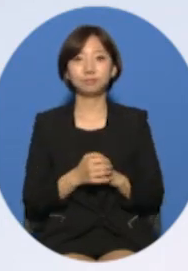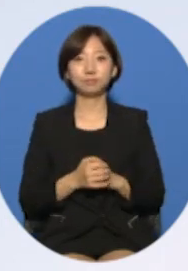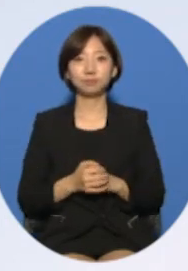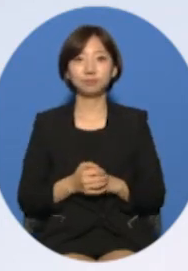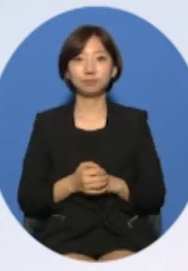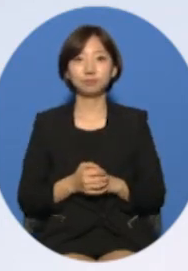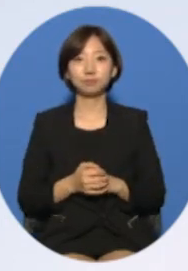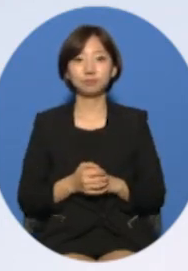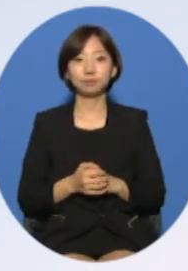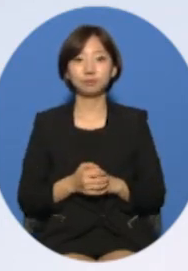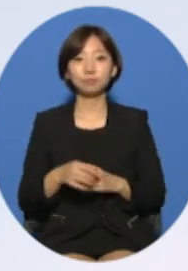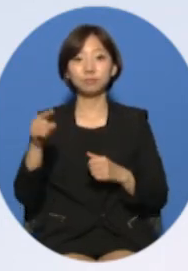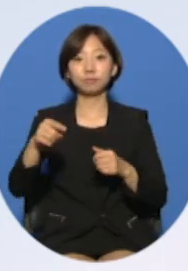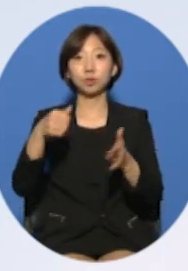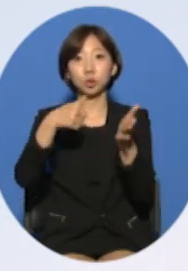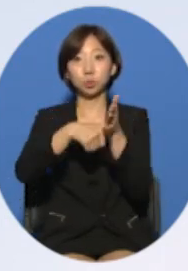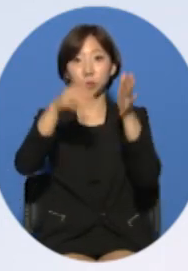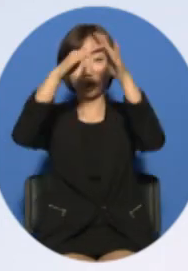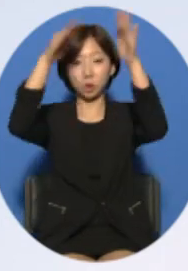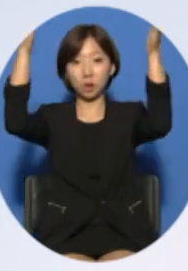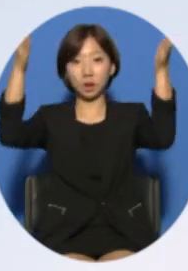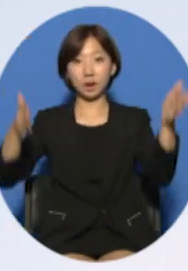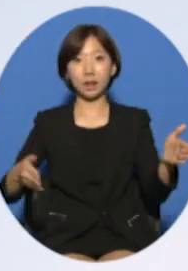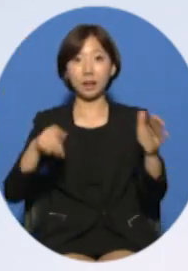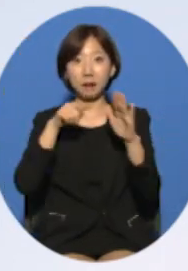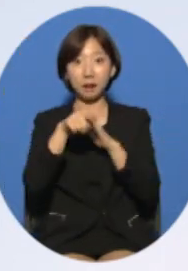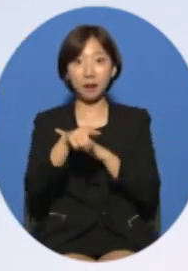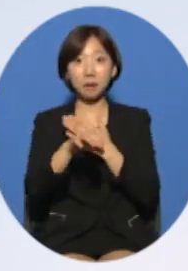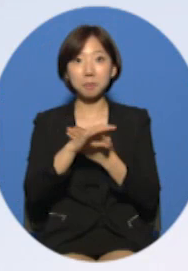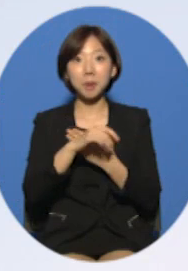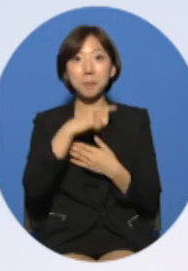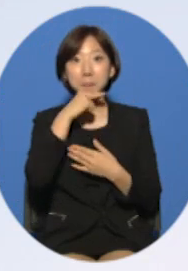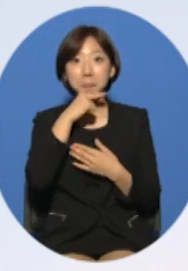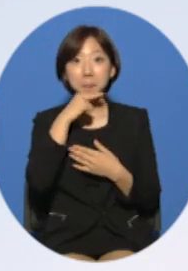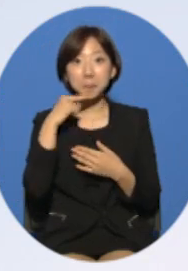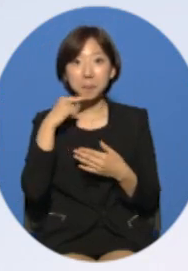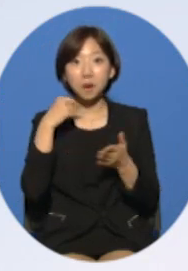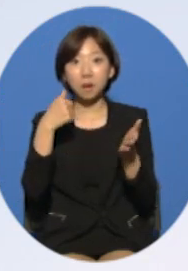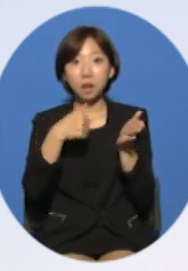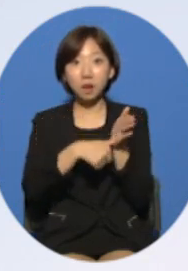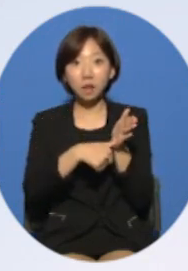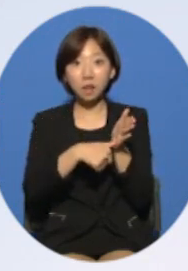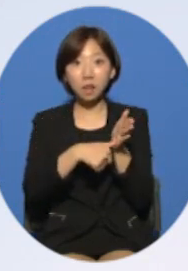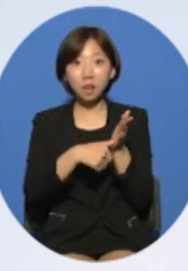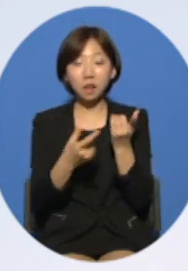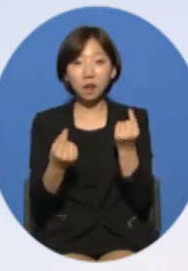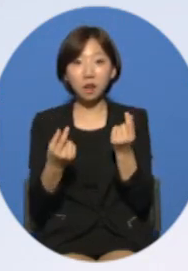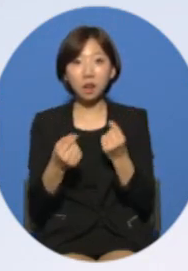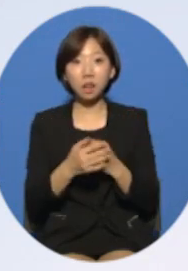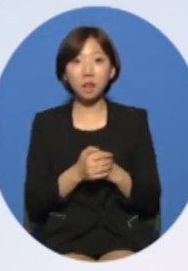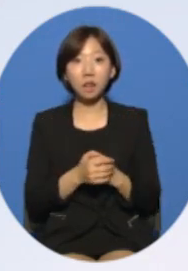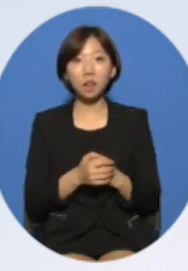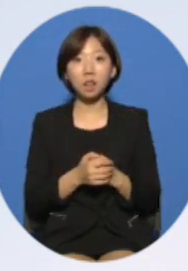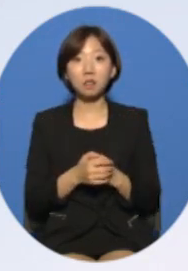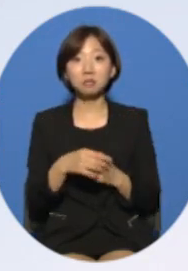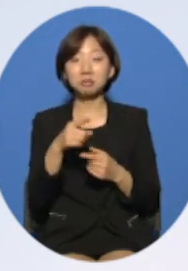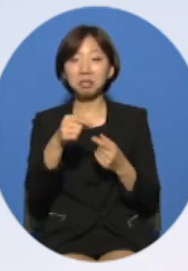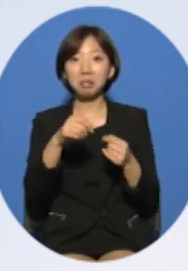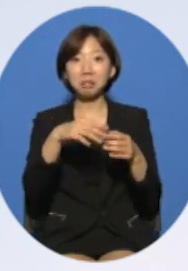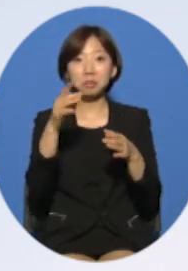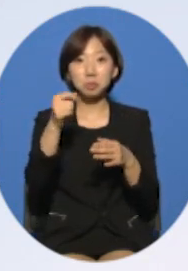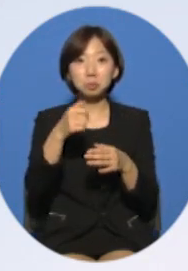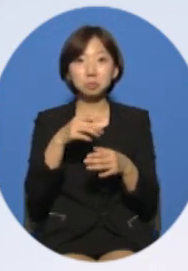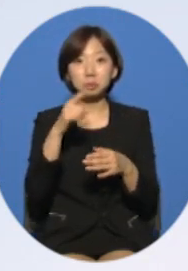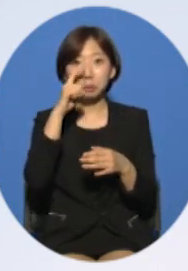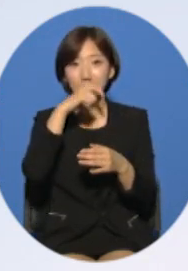것 같습니다. 저 기표소 안에 보면 이제 인주 같은 게 그 인육이라고 하더군요. 인주의 흘림 자국 같은 게 묻어 있으면 그런 것도 좀 처리를